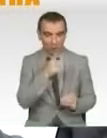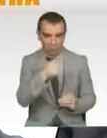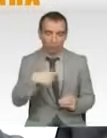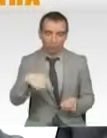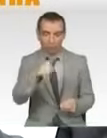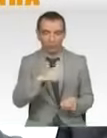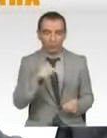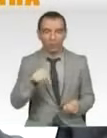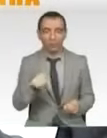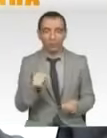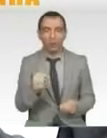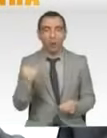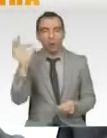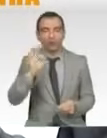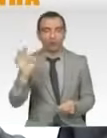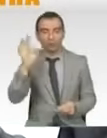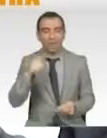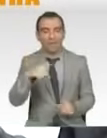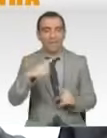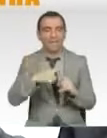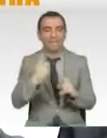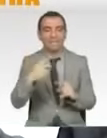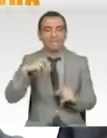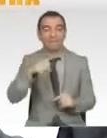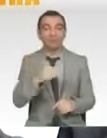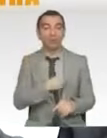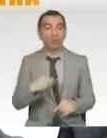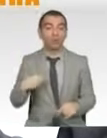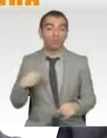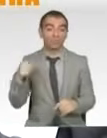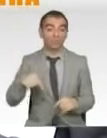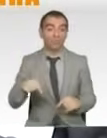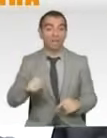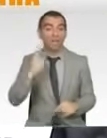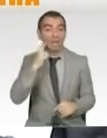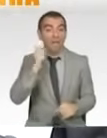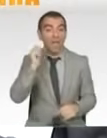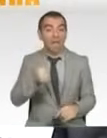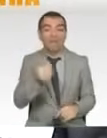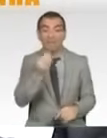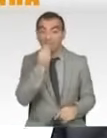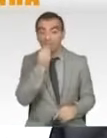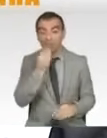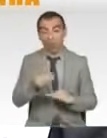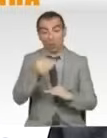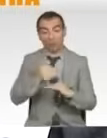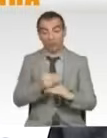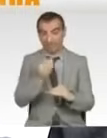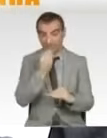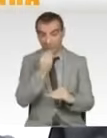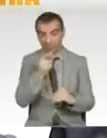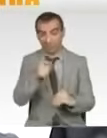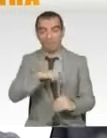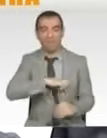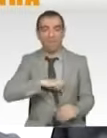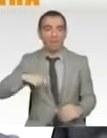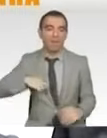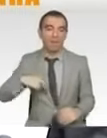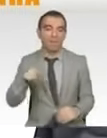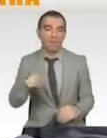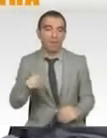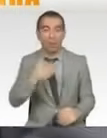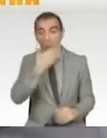biz Osmanlı tıp hekimlerine göre... Tatlıyı her zaman yemekten önce yiyoruz ya. Mesela Peygamber